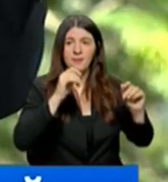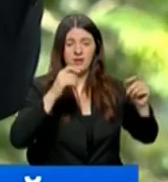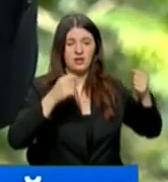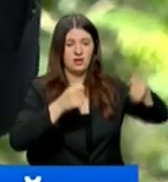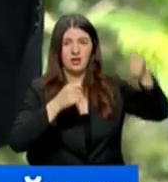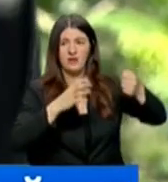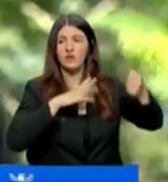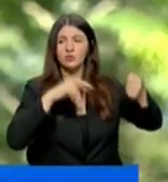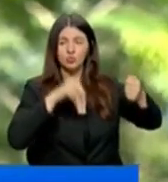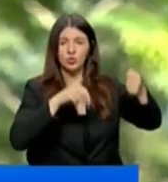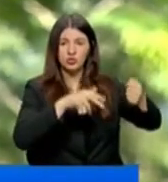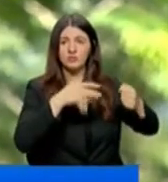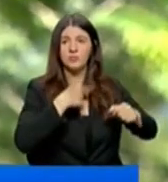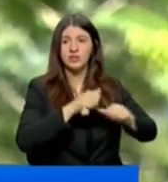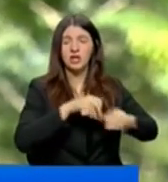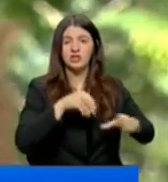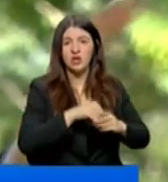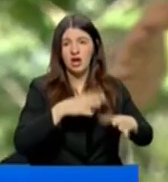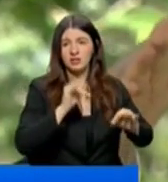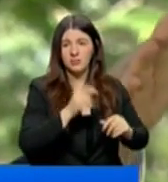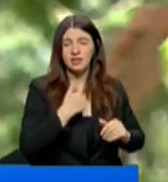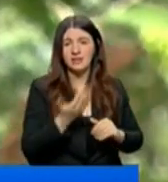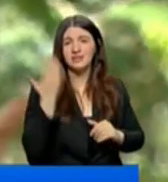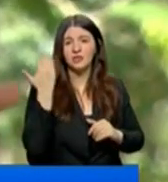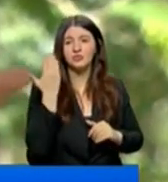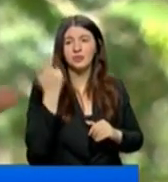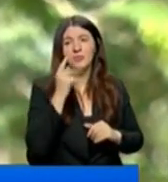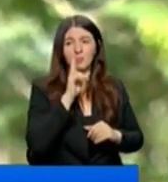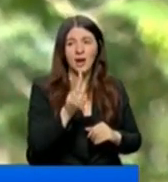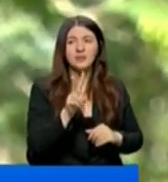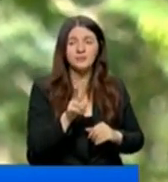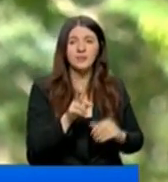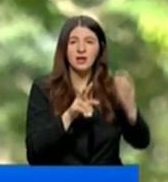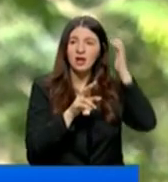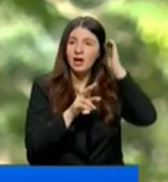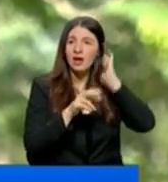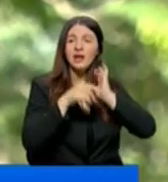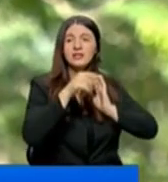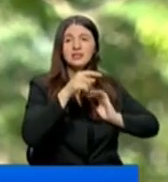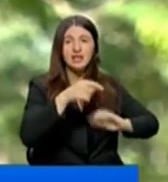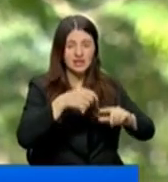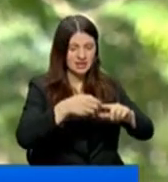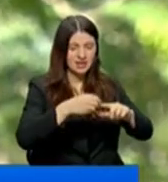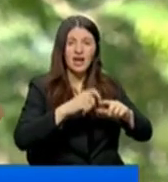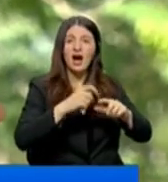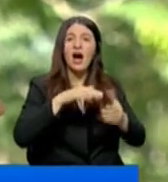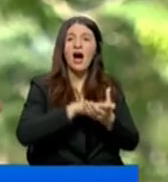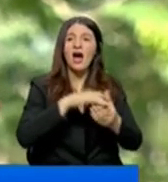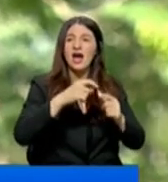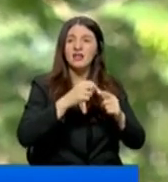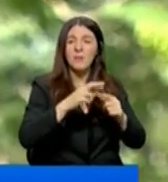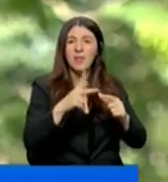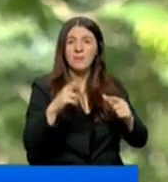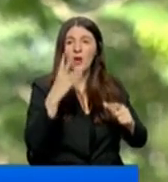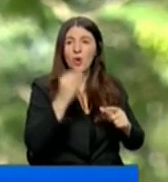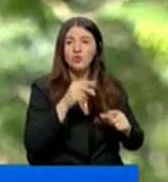pankartı vardı. Evet. Yürüyordunuz. Evet. Ben bu yayın için hazırlanırken böyle geçmişe doğru bir baktım da evet. Ayak tırnaklarınızın söküldüğüne dair haber ve görüntüler vardı orada.